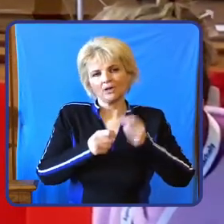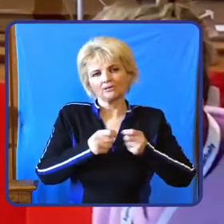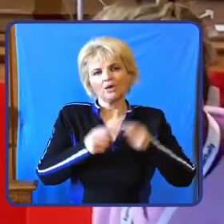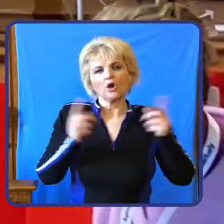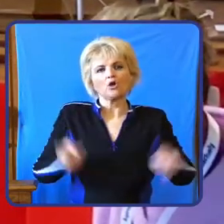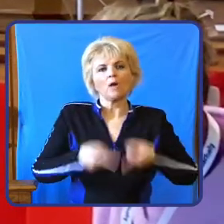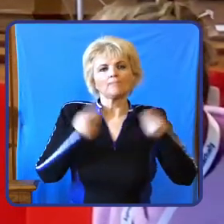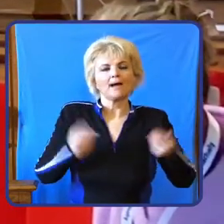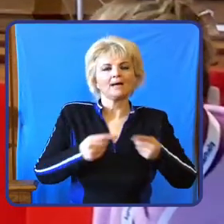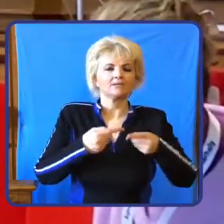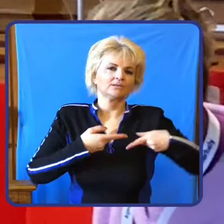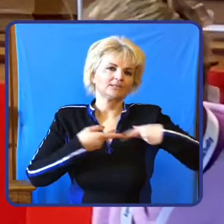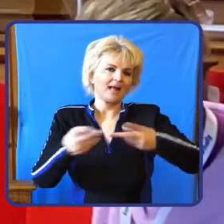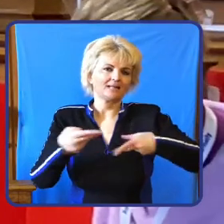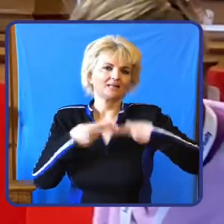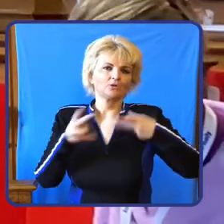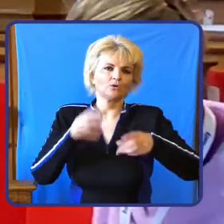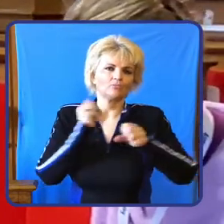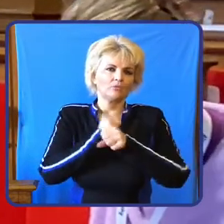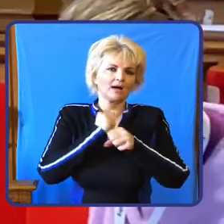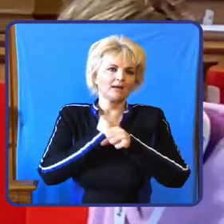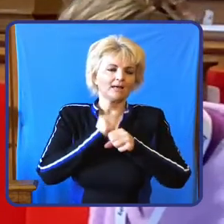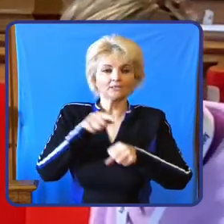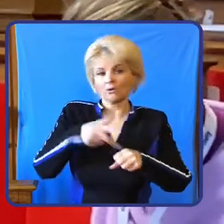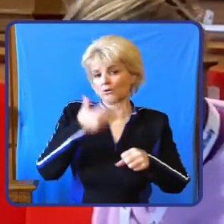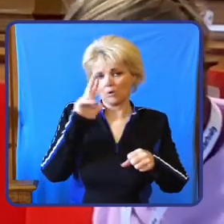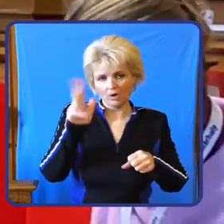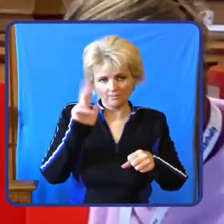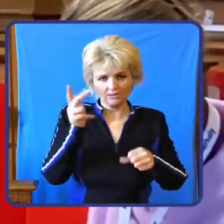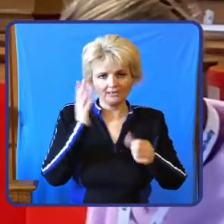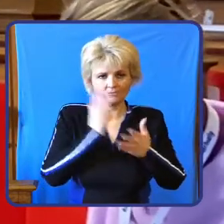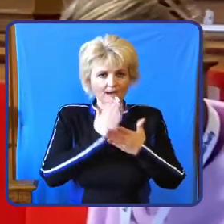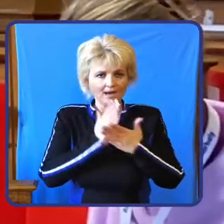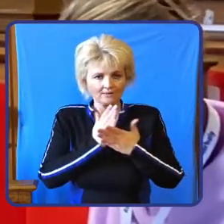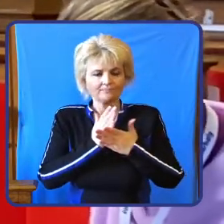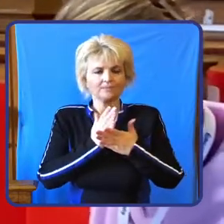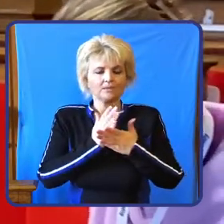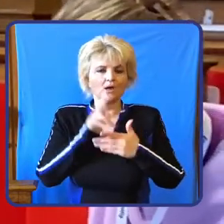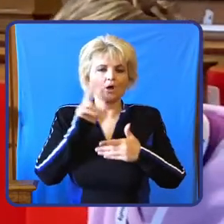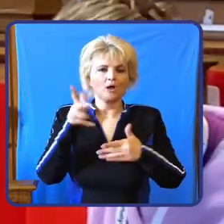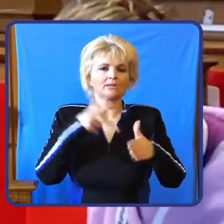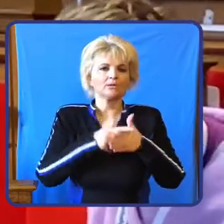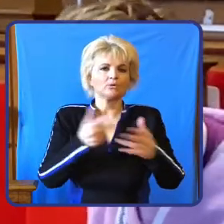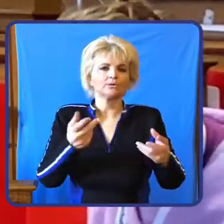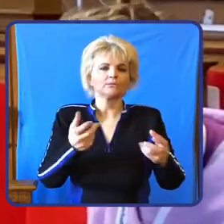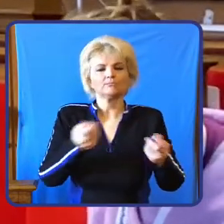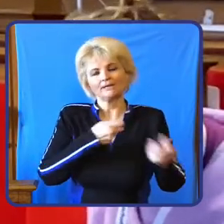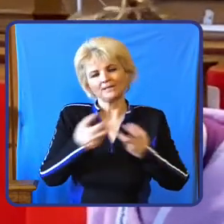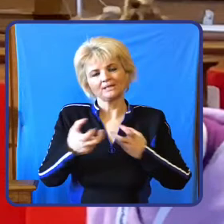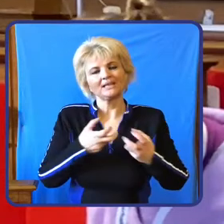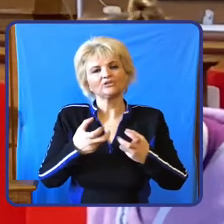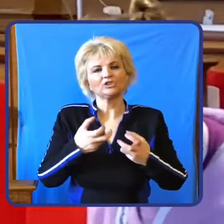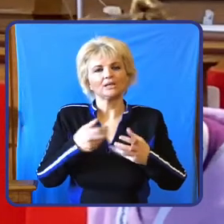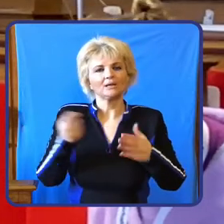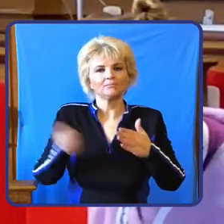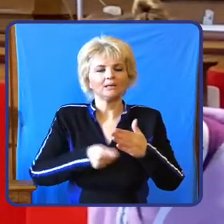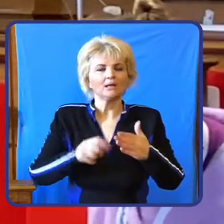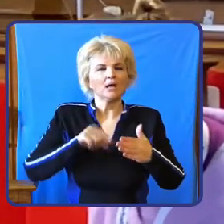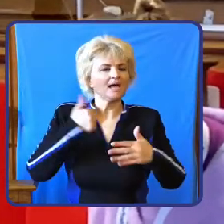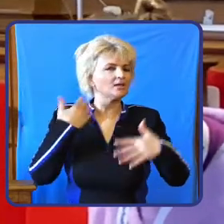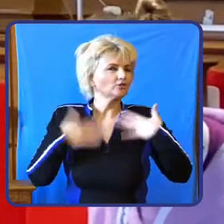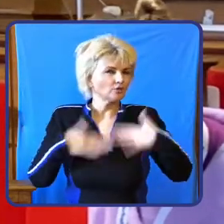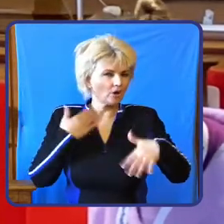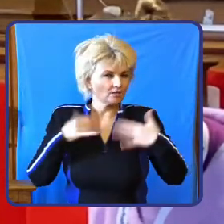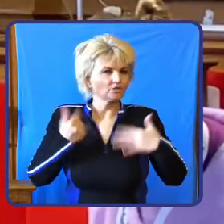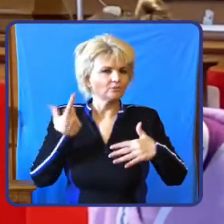visszautalni arra, hogy ez már a harmadik, csak ami most eszembe jut, a harmadik közbeszerzési bírságunk. Volt egy a strand körül,